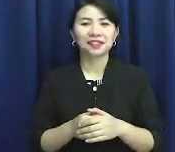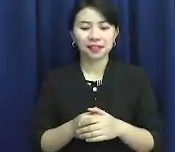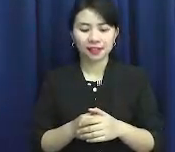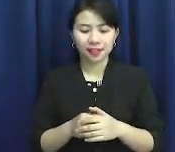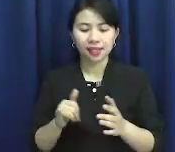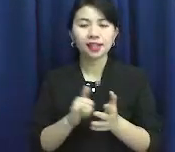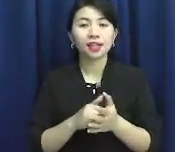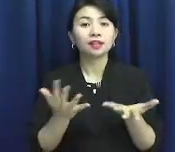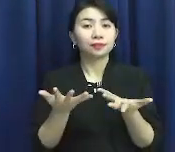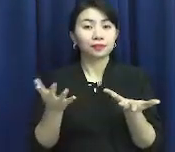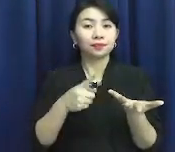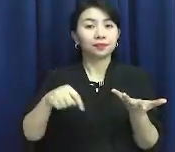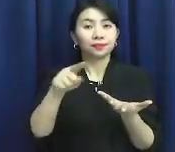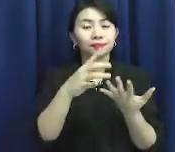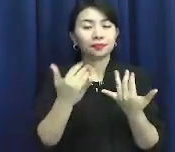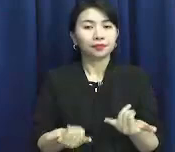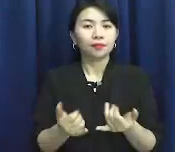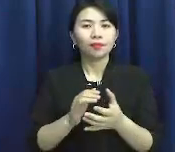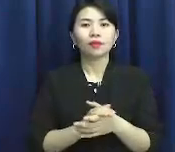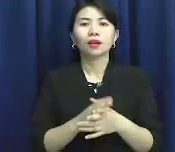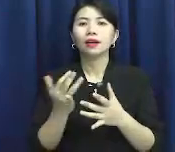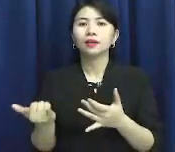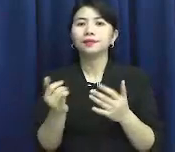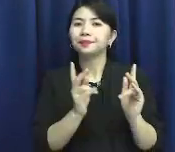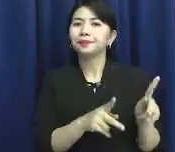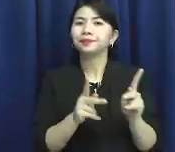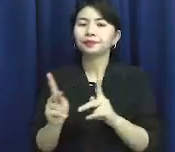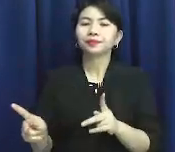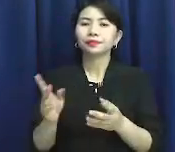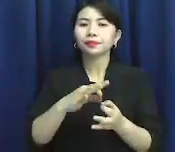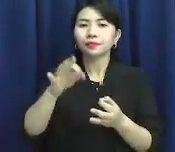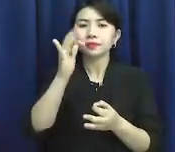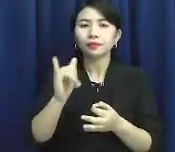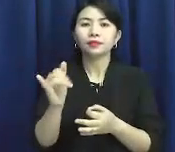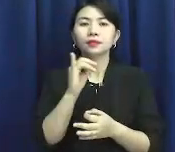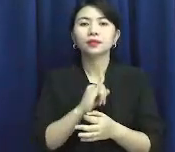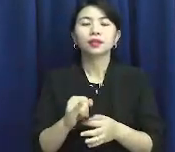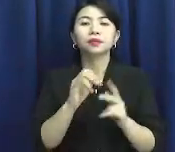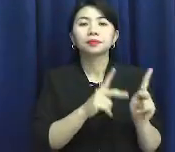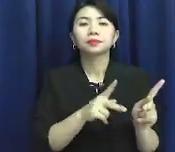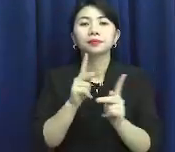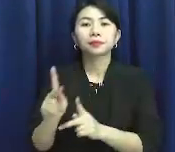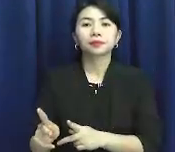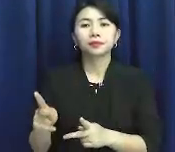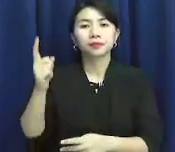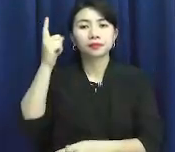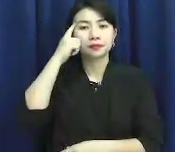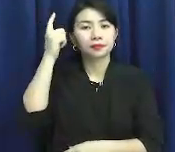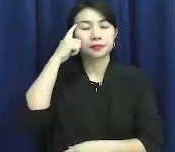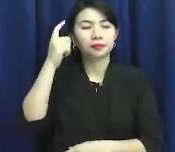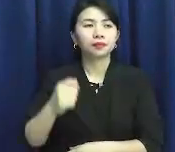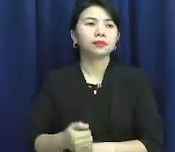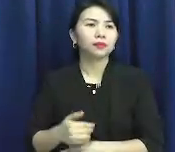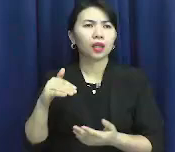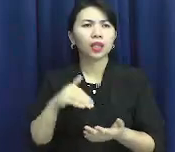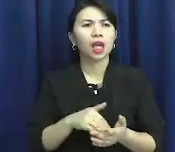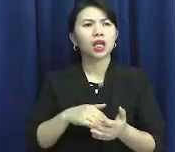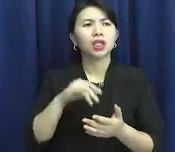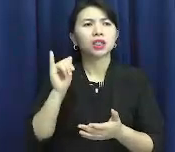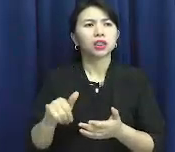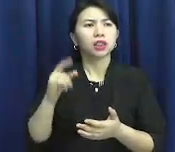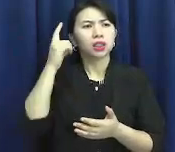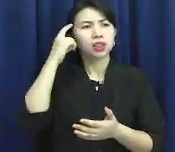ganyang pagkakataon. Di ba? Ang preparation spiritually is preparation intellectually. Intellectual pala